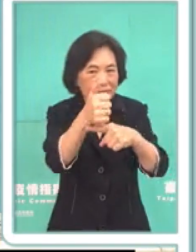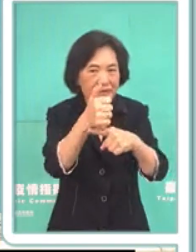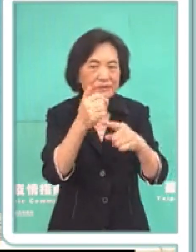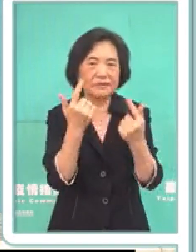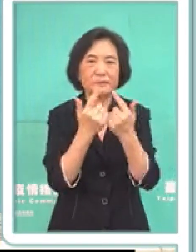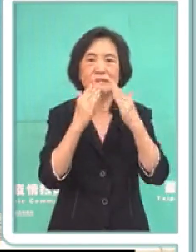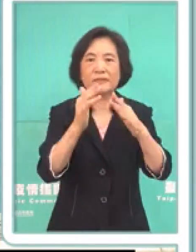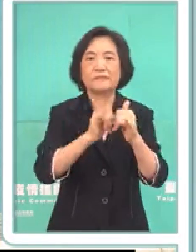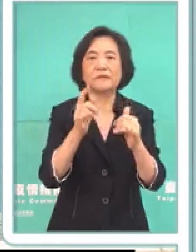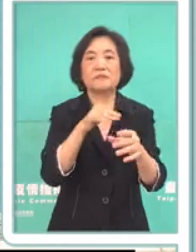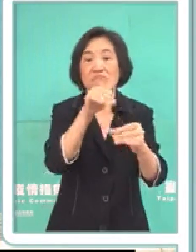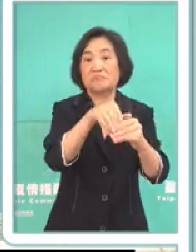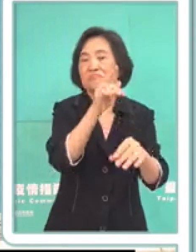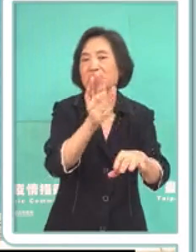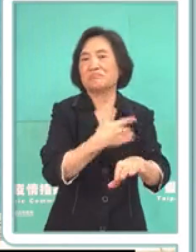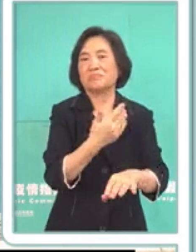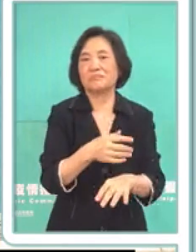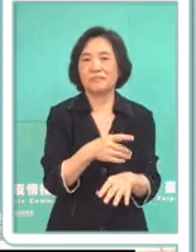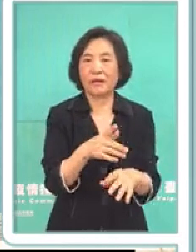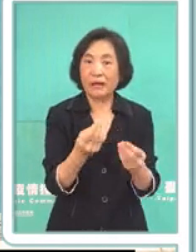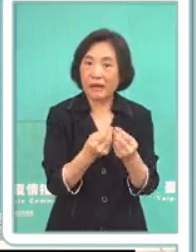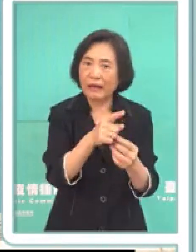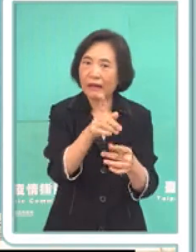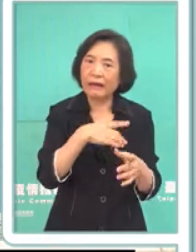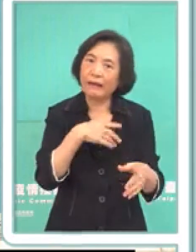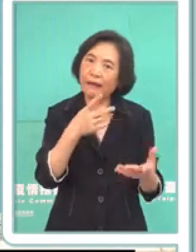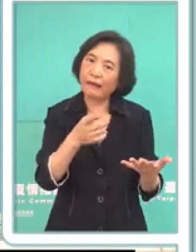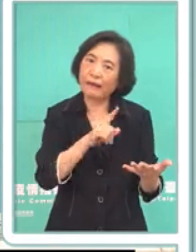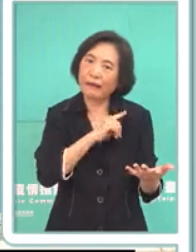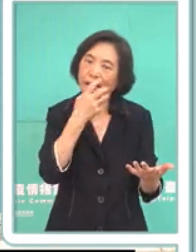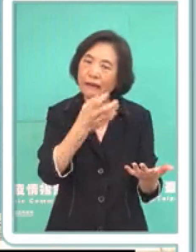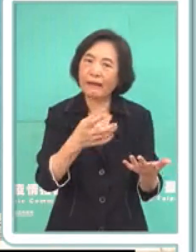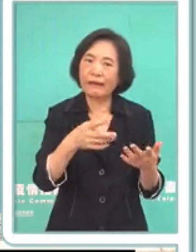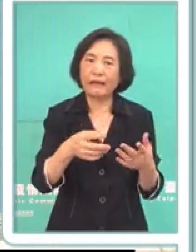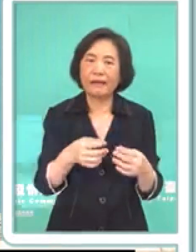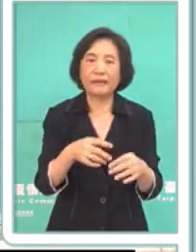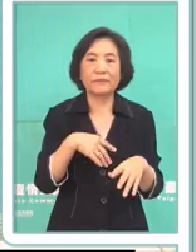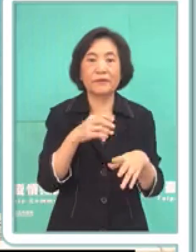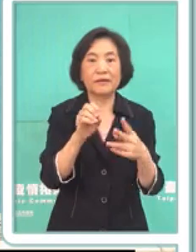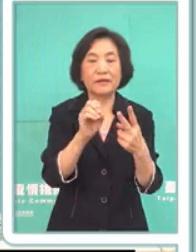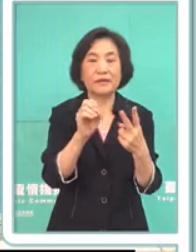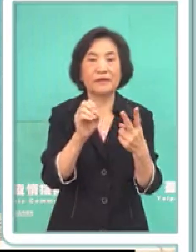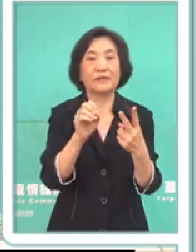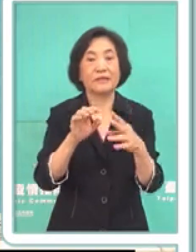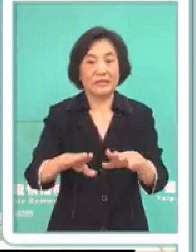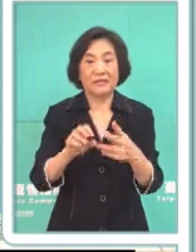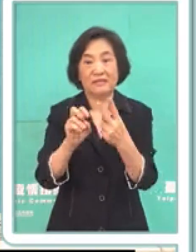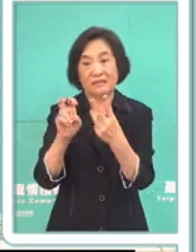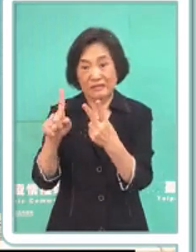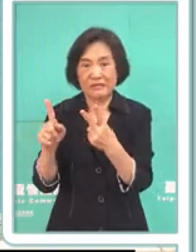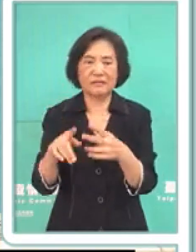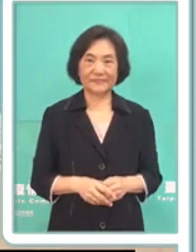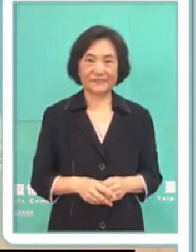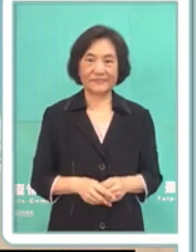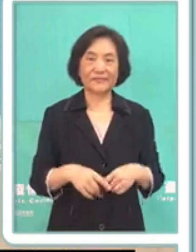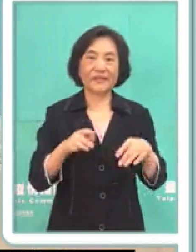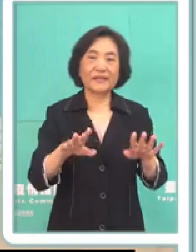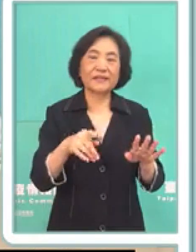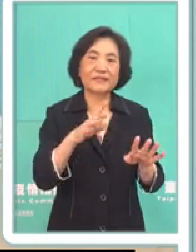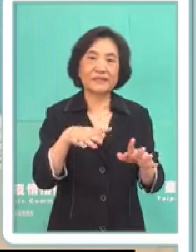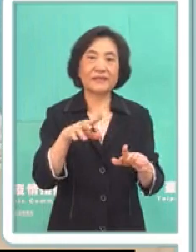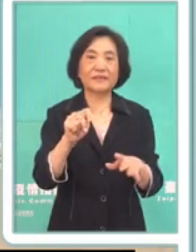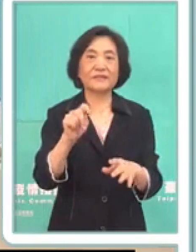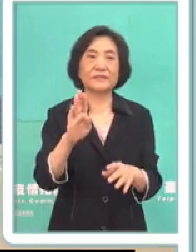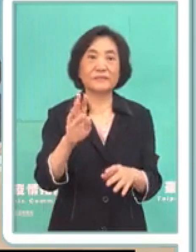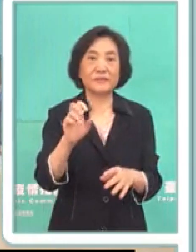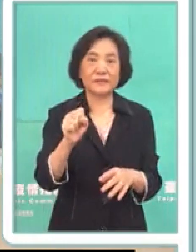市民都不支持，那这样是不是一个隐忧？ 何必2021去预测2024，还早了嘛。 根据